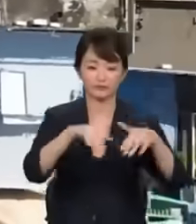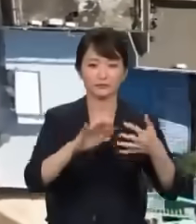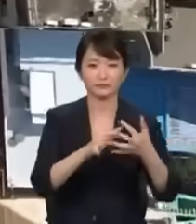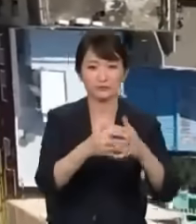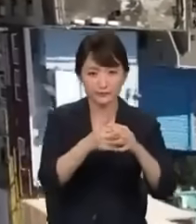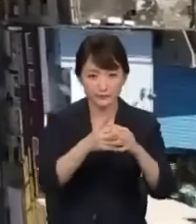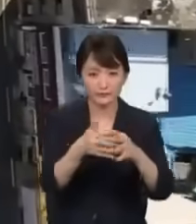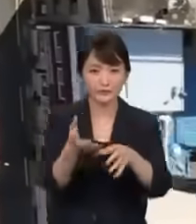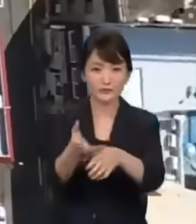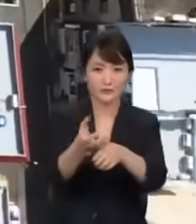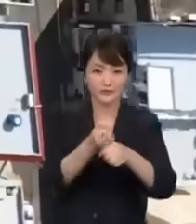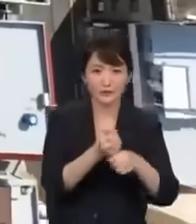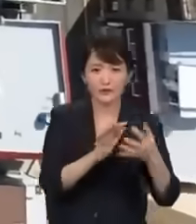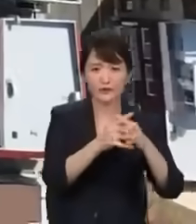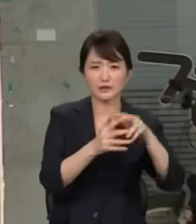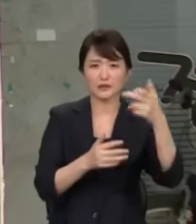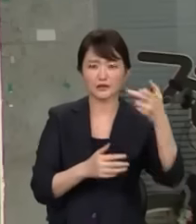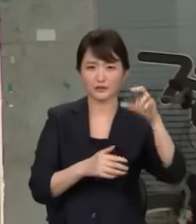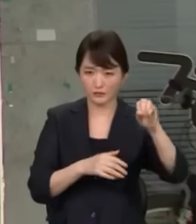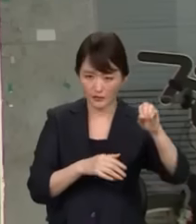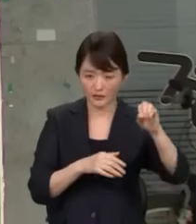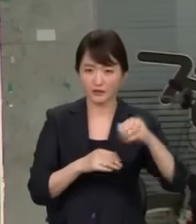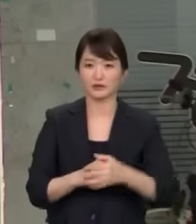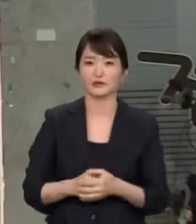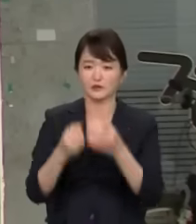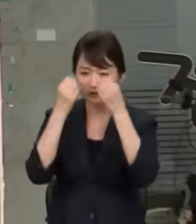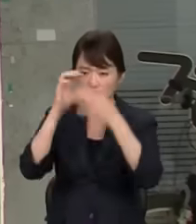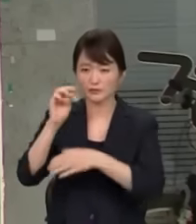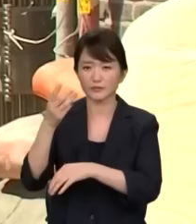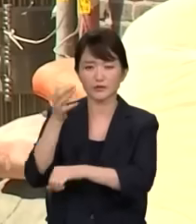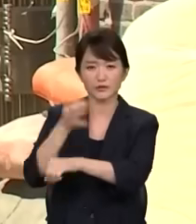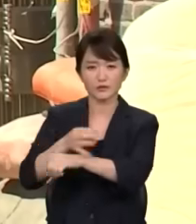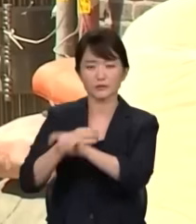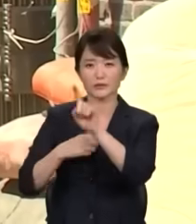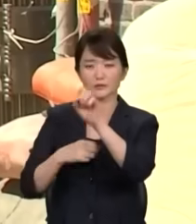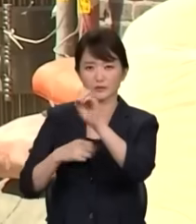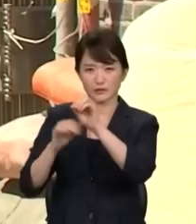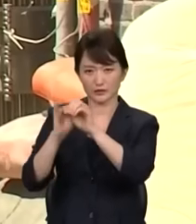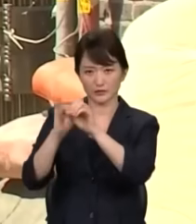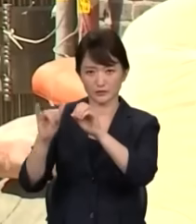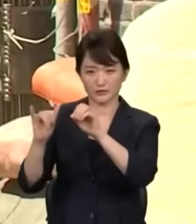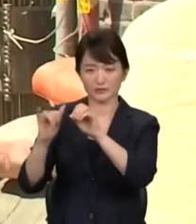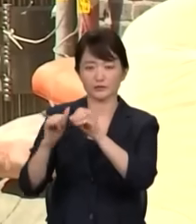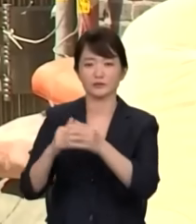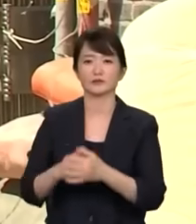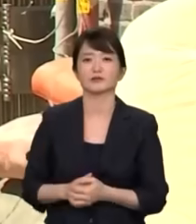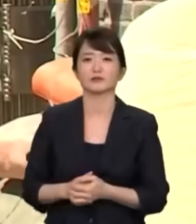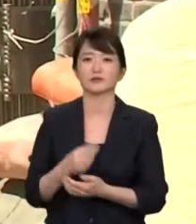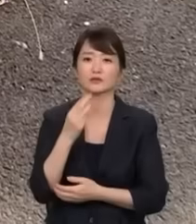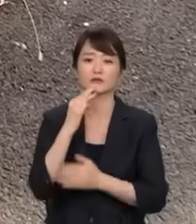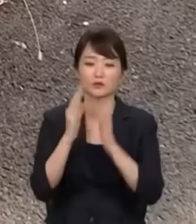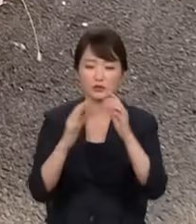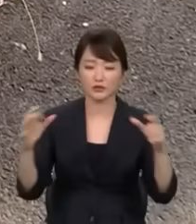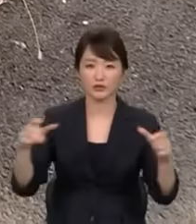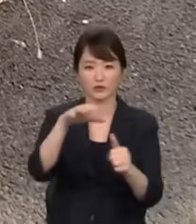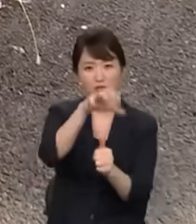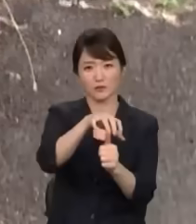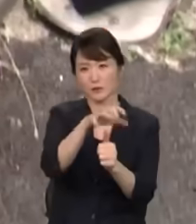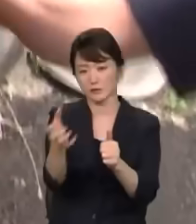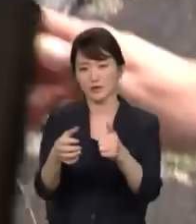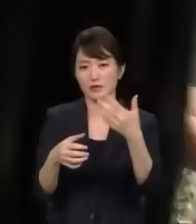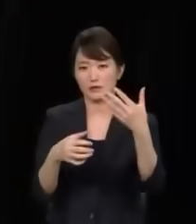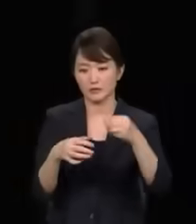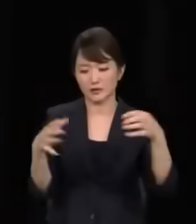조기 착공으로 17만 6천 호, 신규 빌라 11만 호, 서울 그린벨트 해제 8만 호 등 정부는